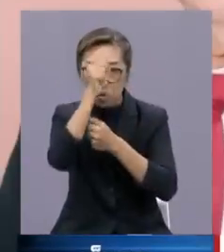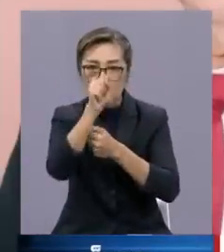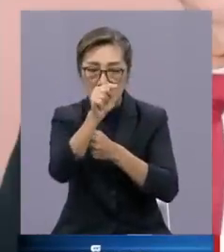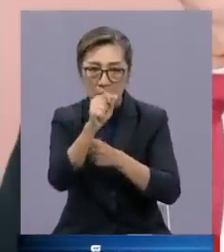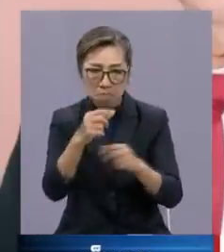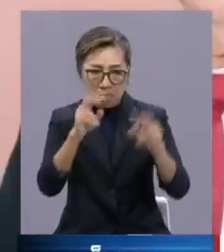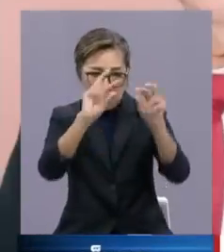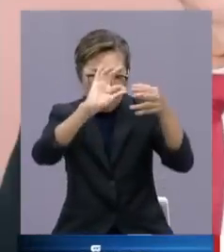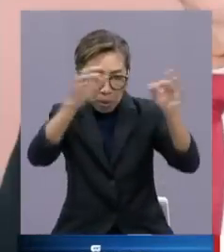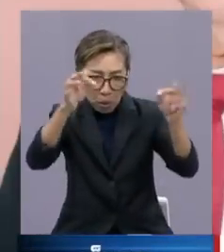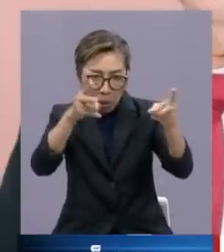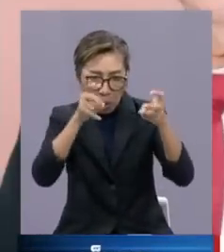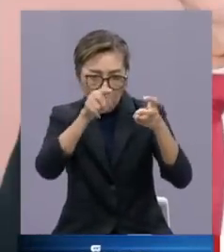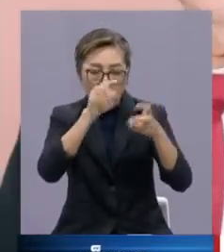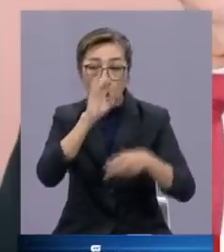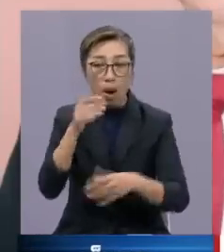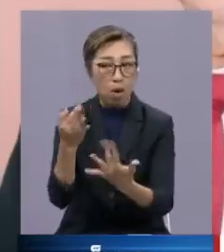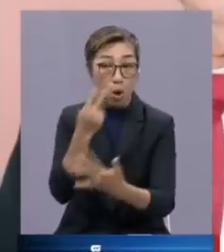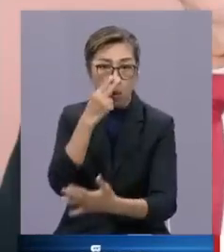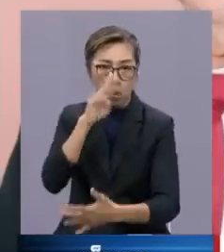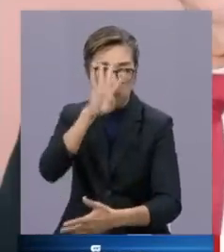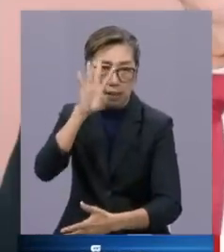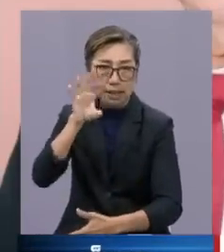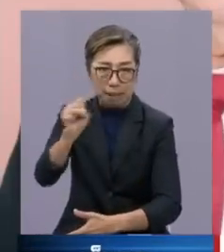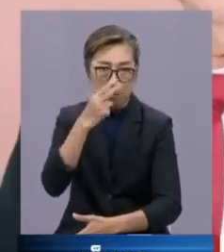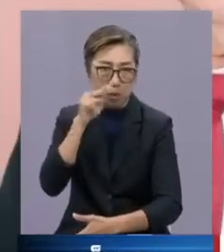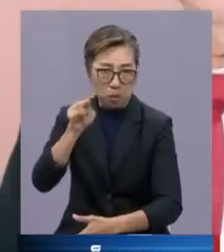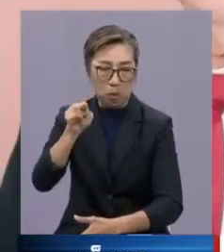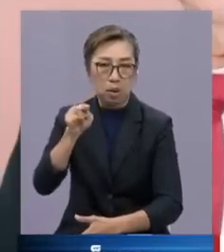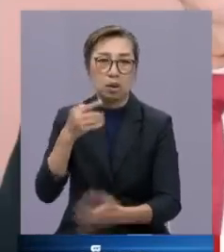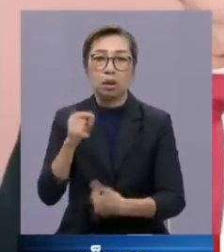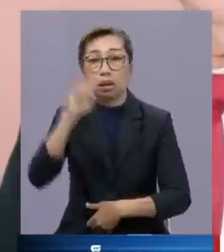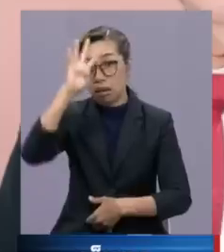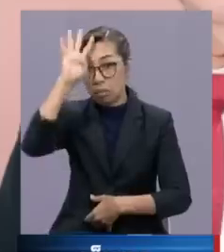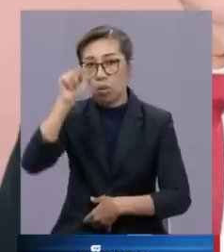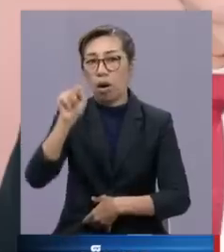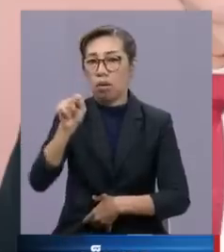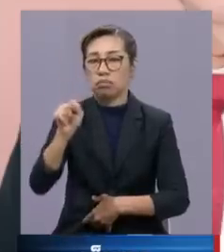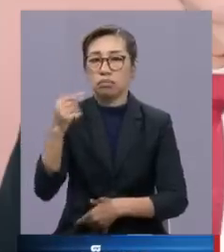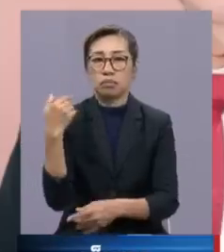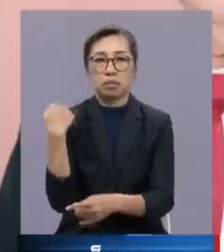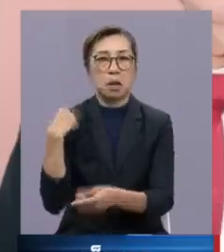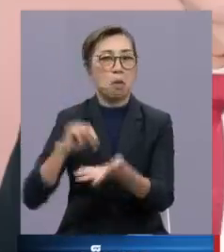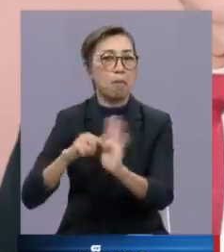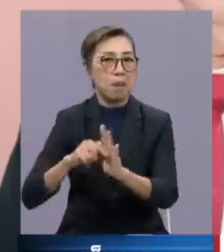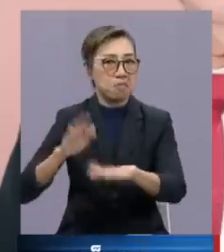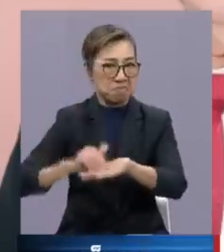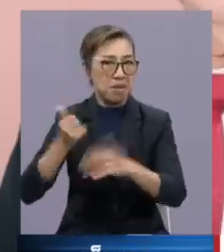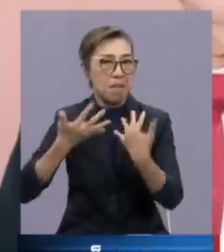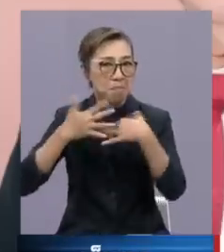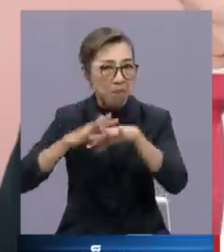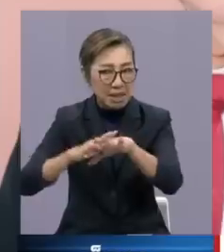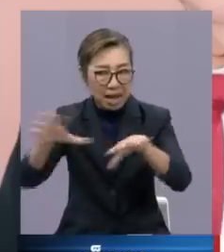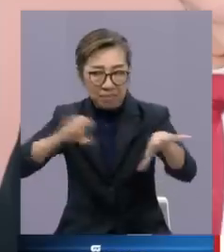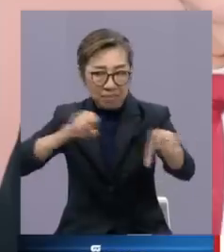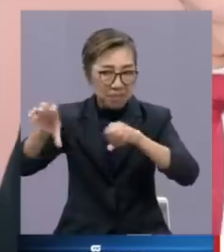คนึงเนี่ยพูดถึงผู้กองไว้เนี่ยนะครับว่าให้จับตาให้ดีๆแล้วว่ามองกันว่าเนี่ยผู้กองเนี่ยน่าจะเป็นมือประสานเลยแล้วก็อาจจะเกิดการ